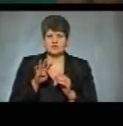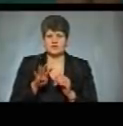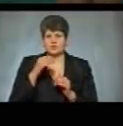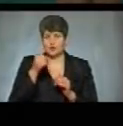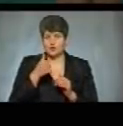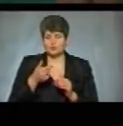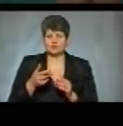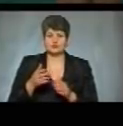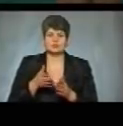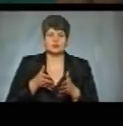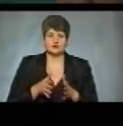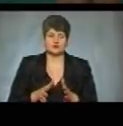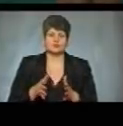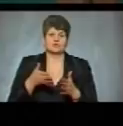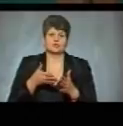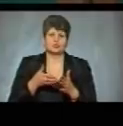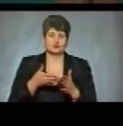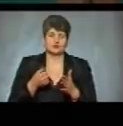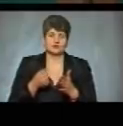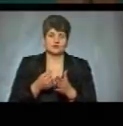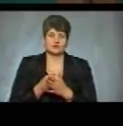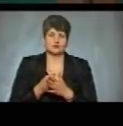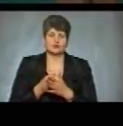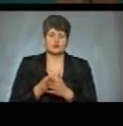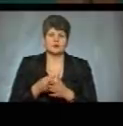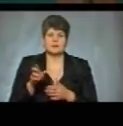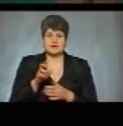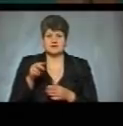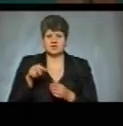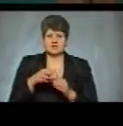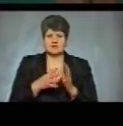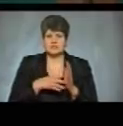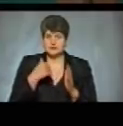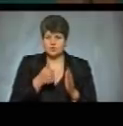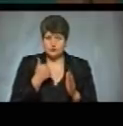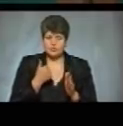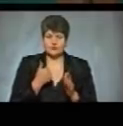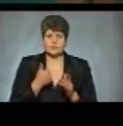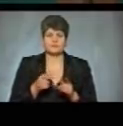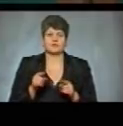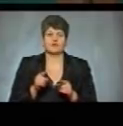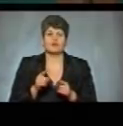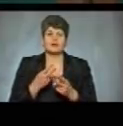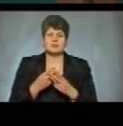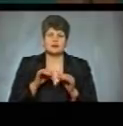годин 00 хвилин 3 березня 2019 року. Відкласти судовий розгляд у кримінальному провадженні номер